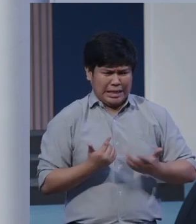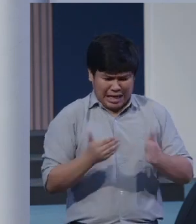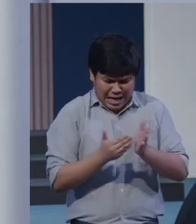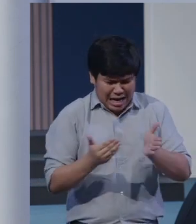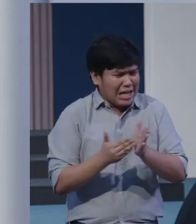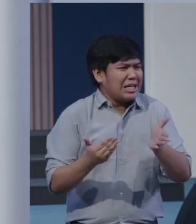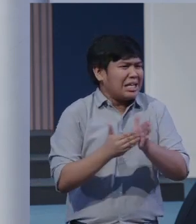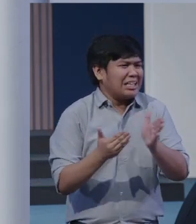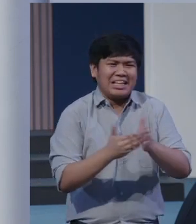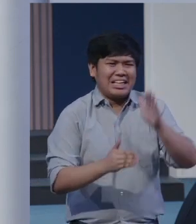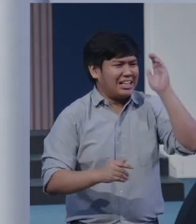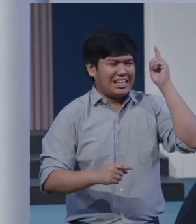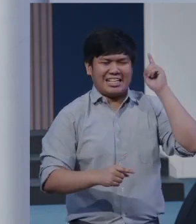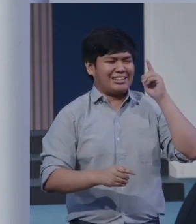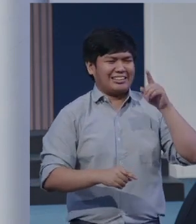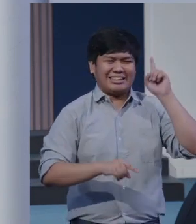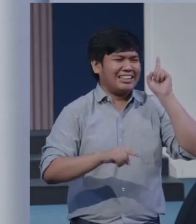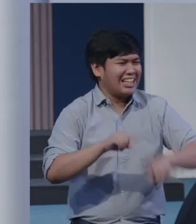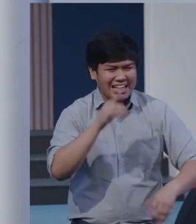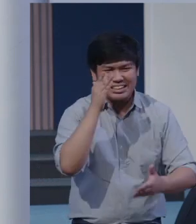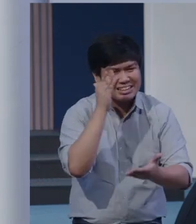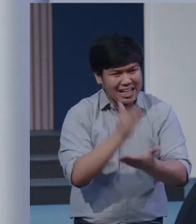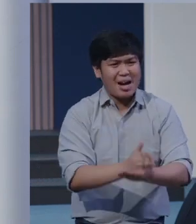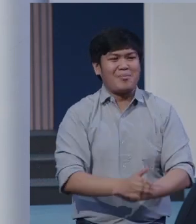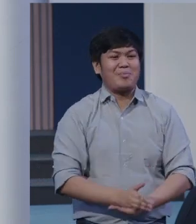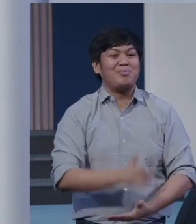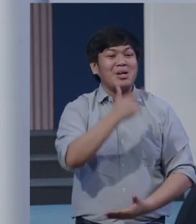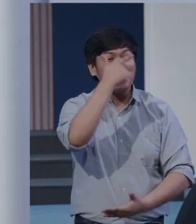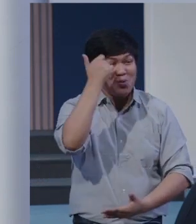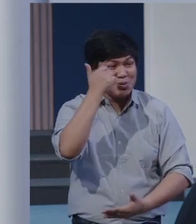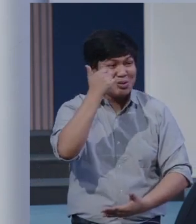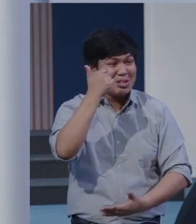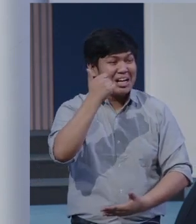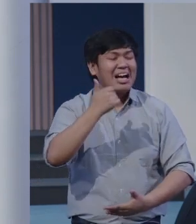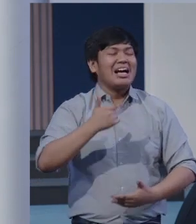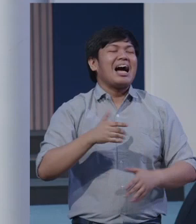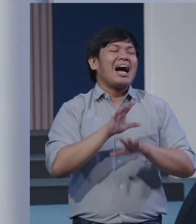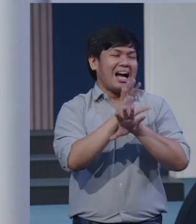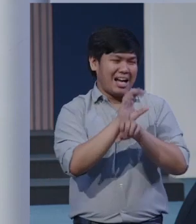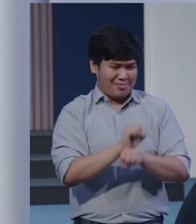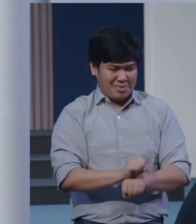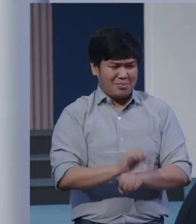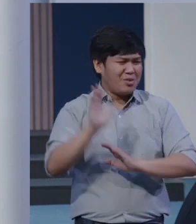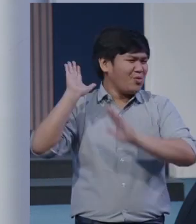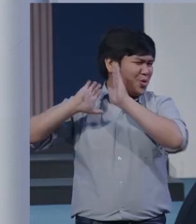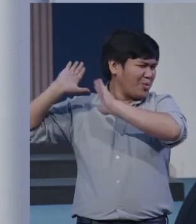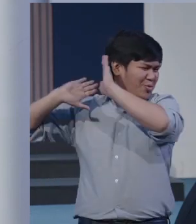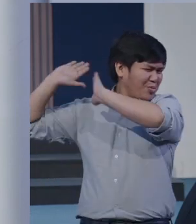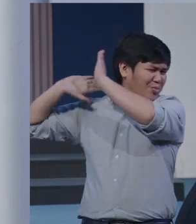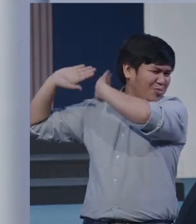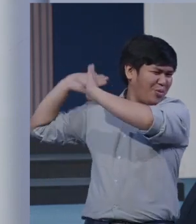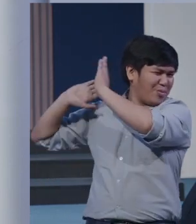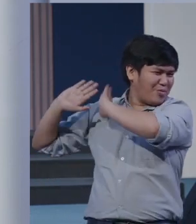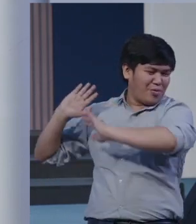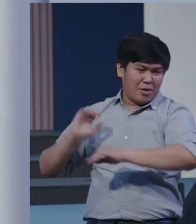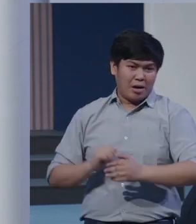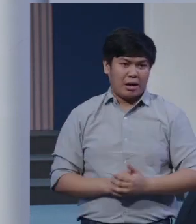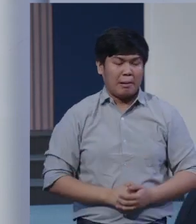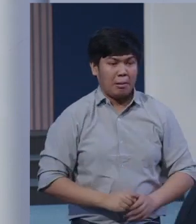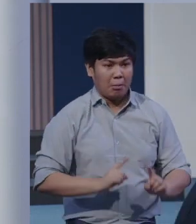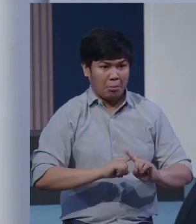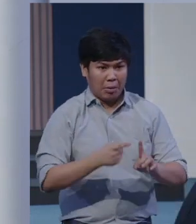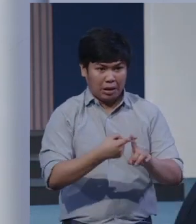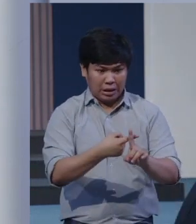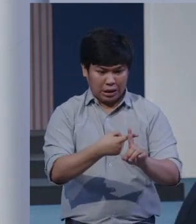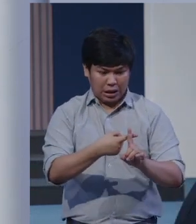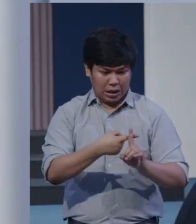Kristo Hesus since you have been call resurrected with Christ yung lahat po ng iyon sinabi ni Pablo ay dapat